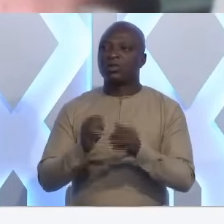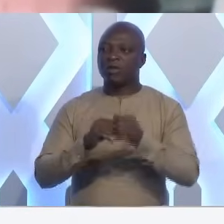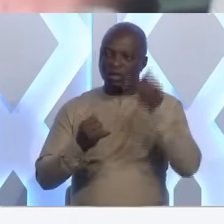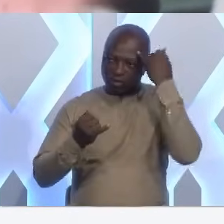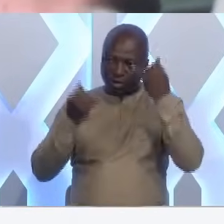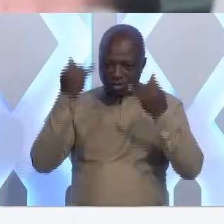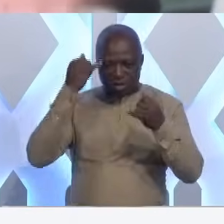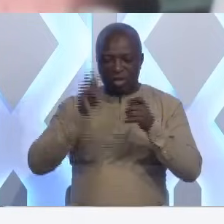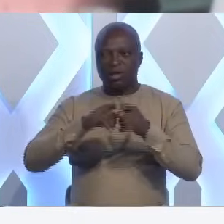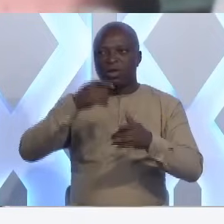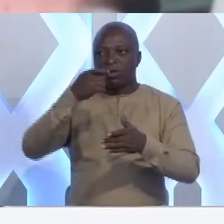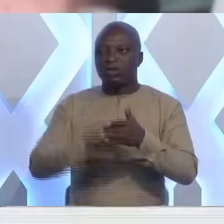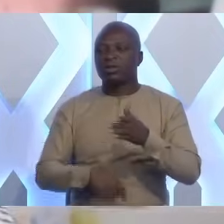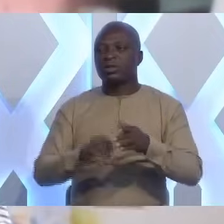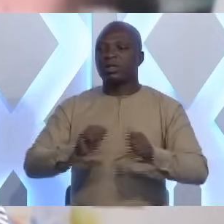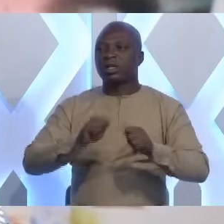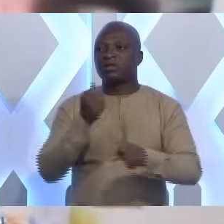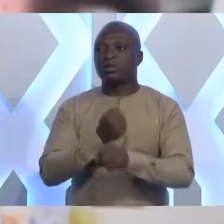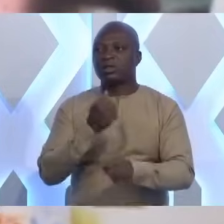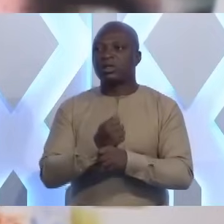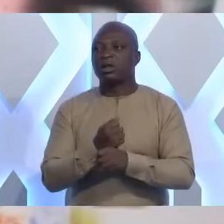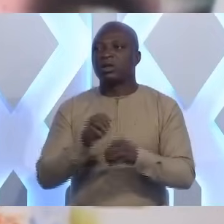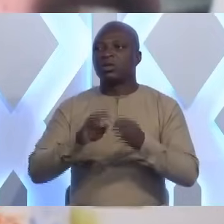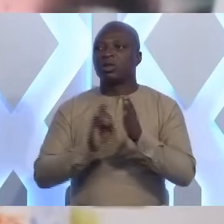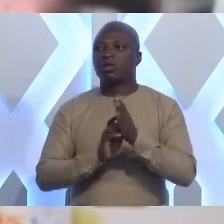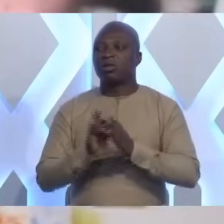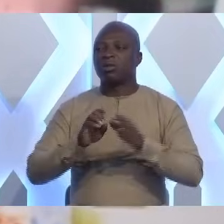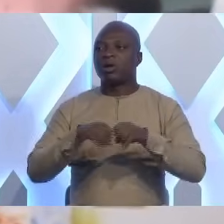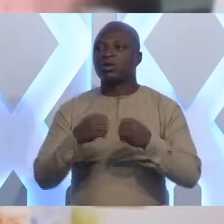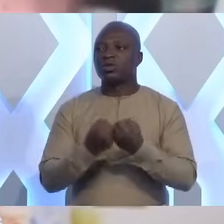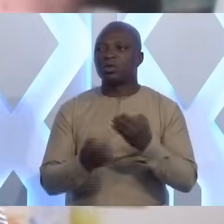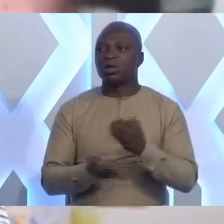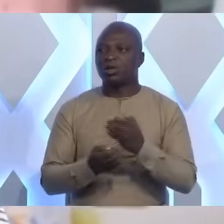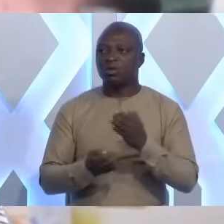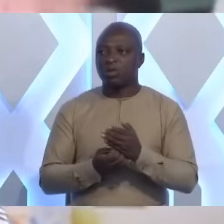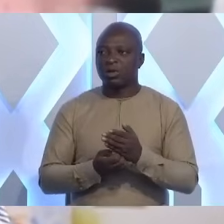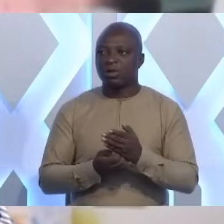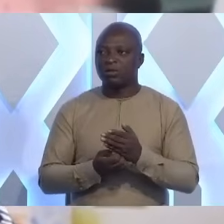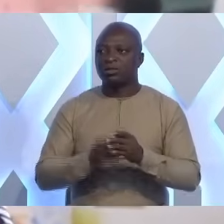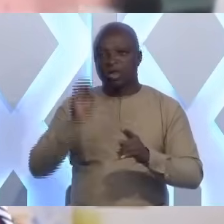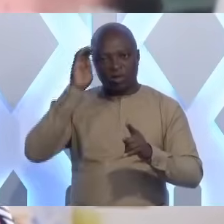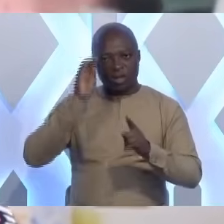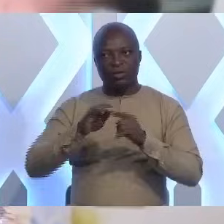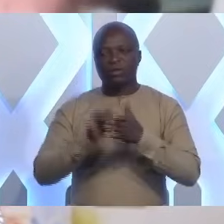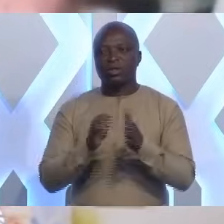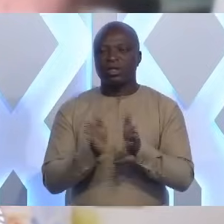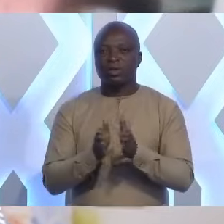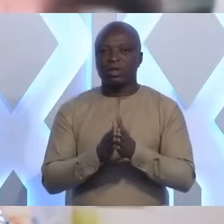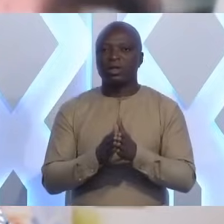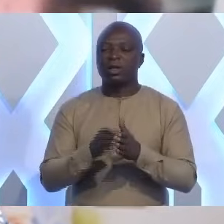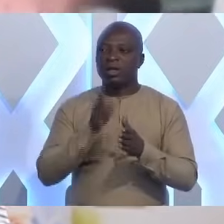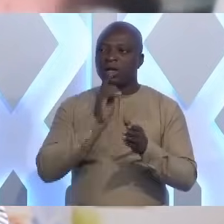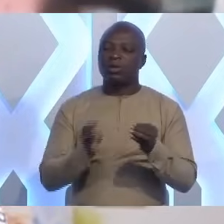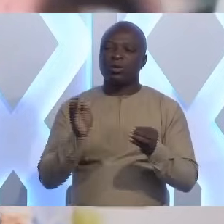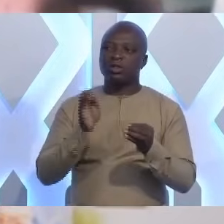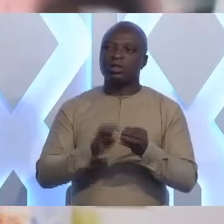et d'épanouissement des activités porteuses de développement socio-économique. L'objectif de cet atelier est de contribuer